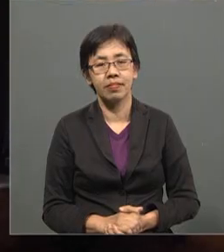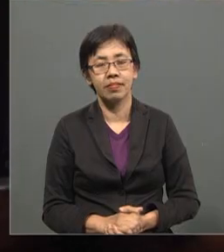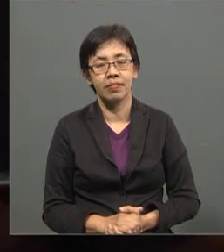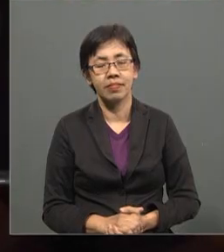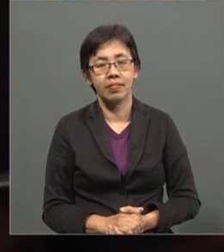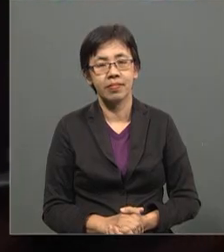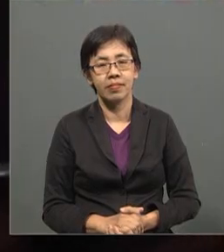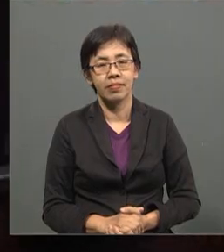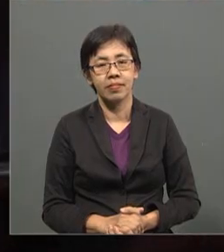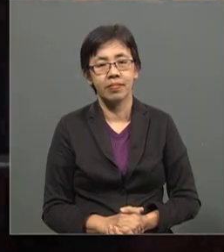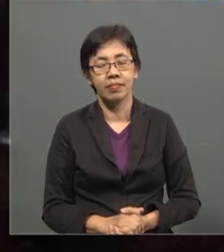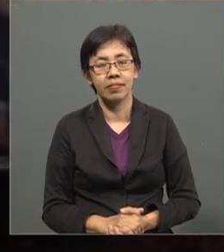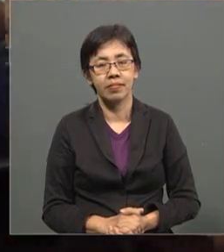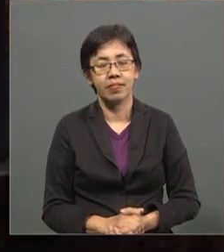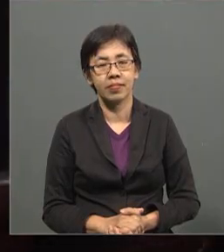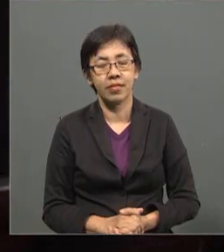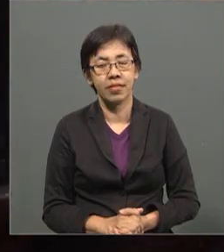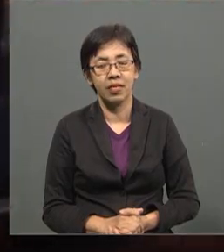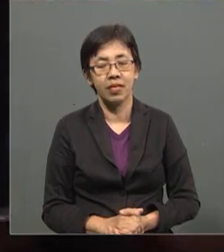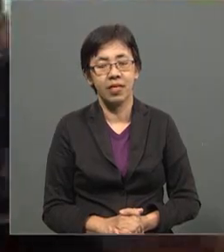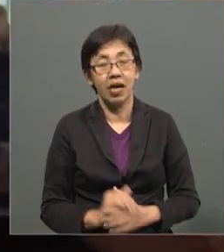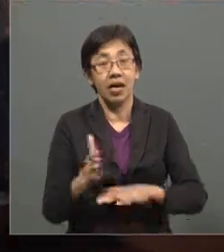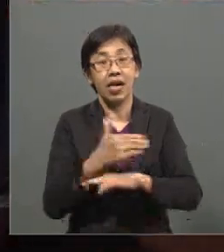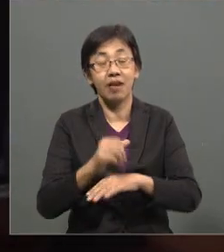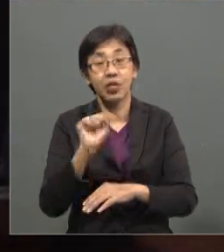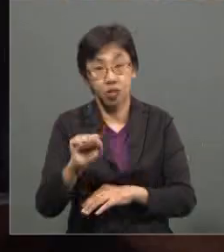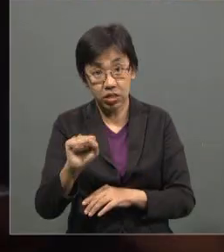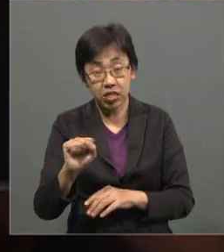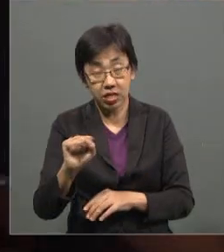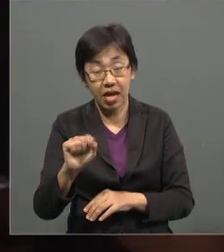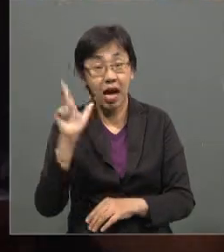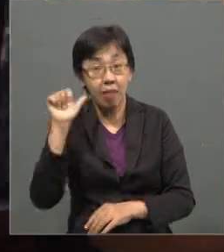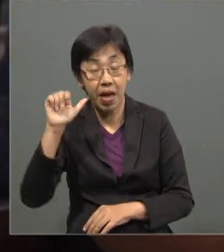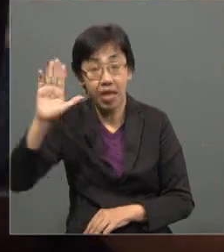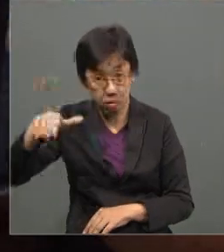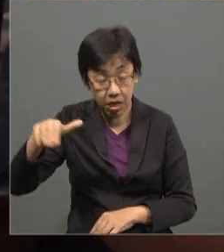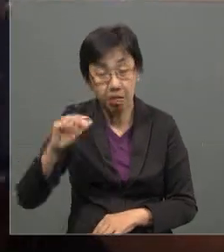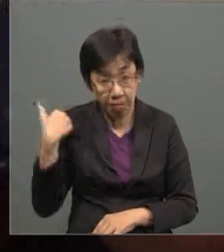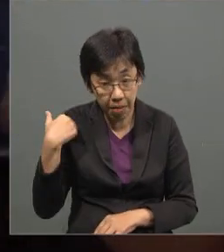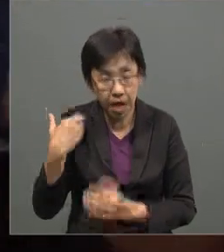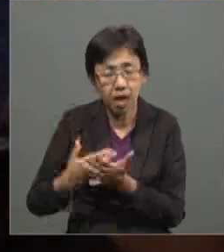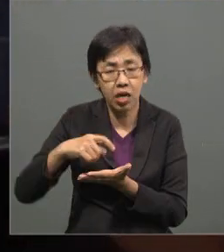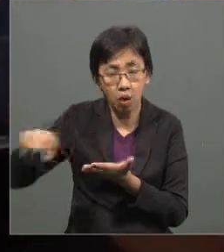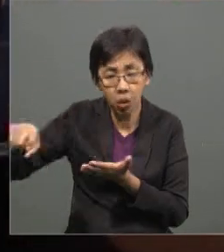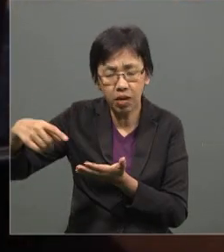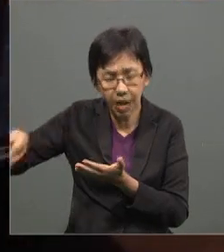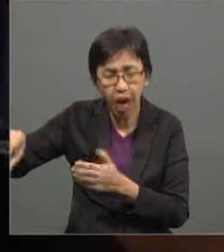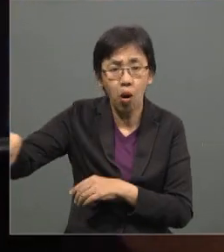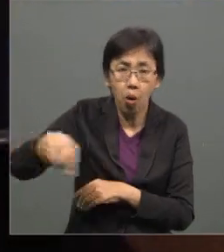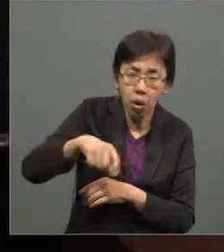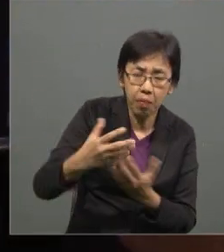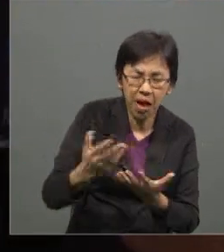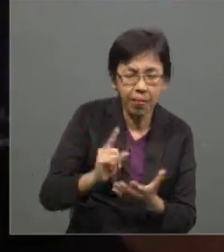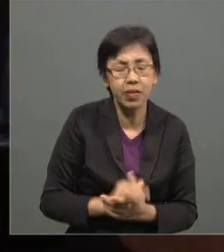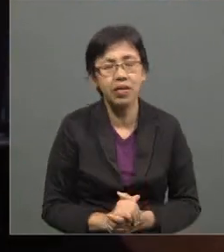ออกมาเรียกแม่ของสอเสือมาไหมคะเพราะว่าเห็นบอกว่าเงินไปทำให้บัญชี3นาทีแล้วก็กลับที่สอเสือแม่น่าจะรู้เรื่องหรือไ